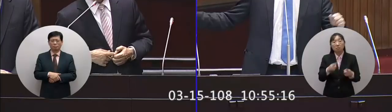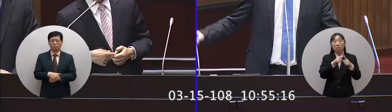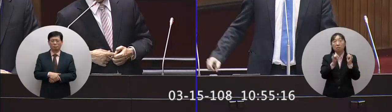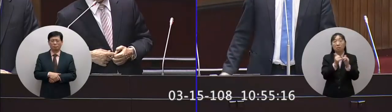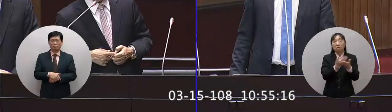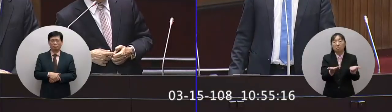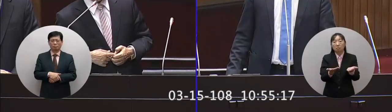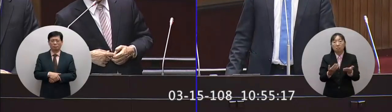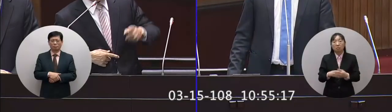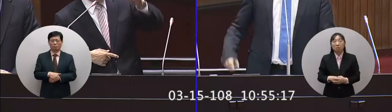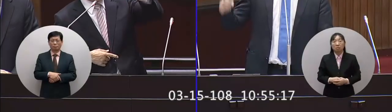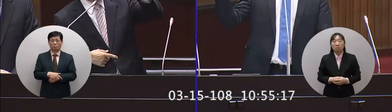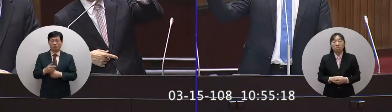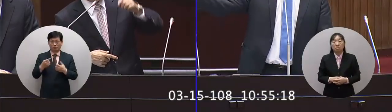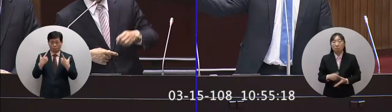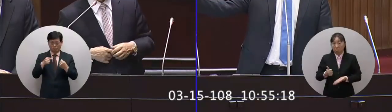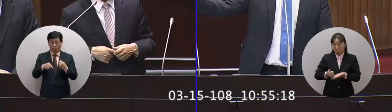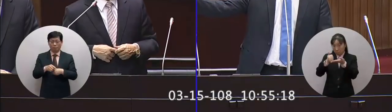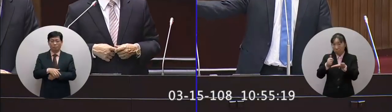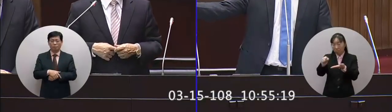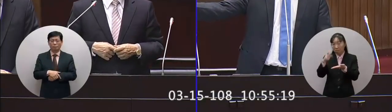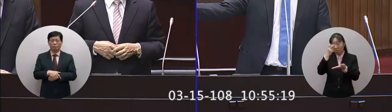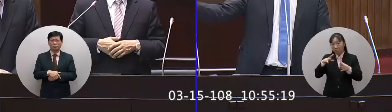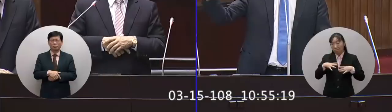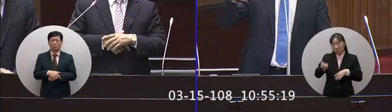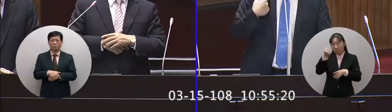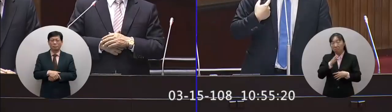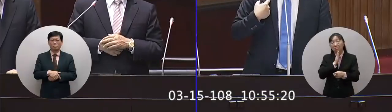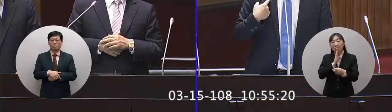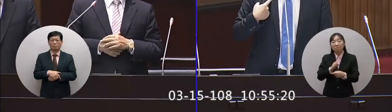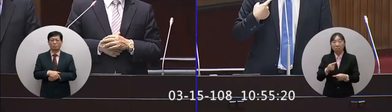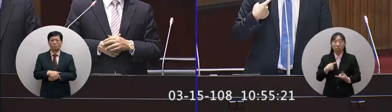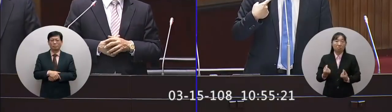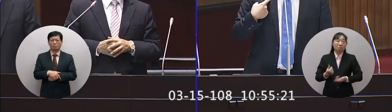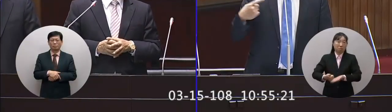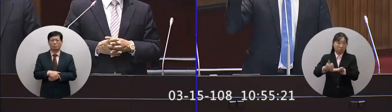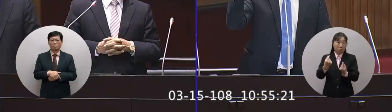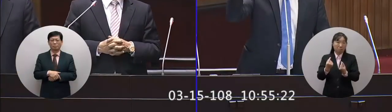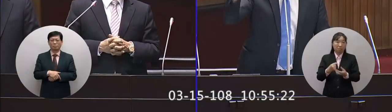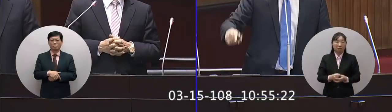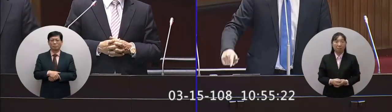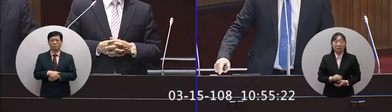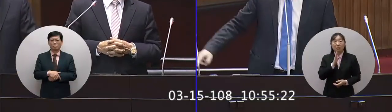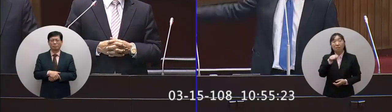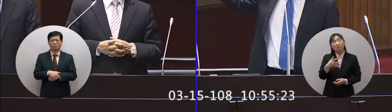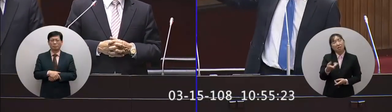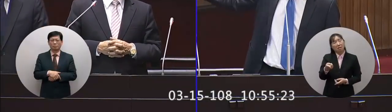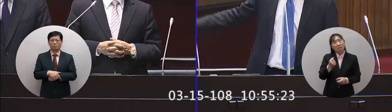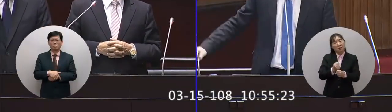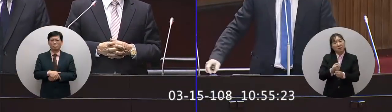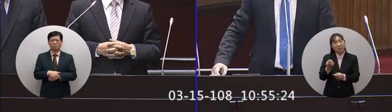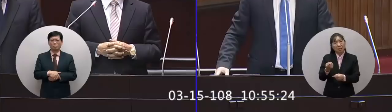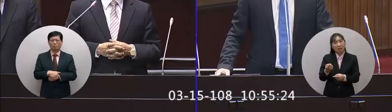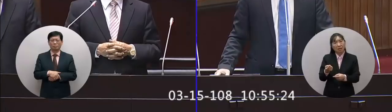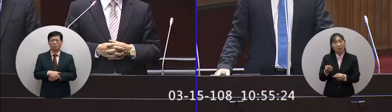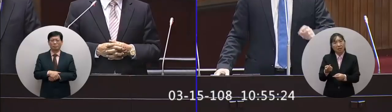要怎么办？ 这跟 尊重检察官职权的行使，我也尊重啊。但是这样职权的行使，难